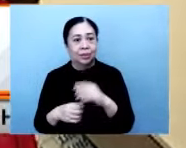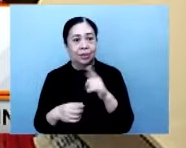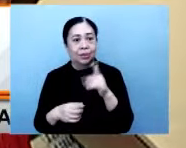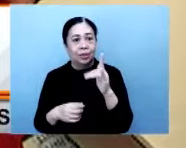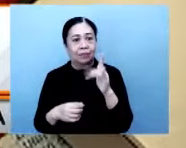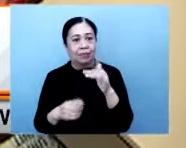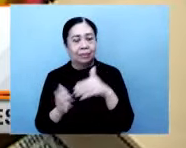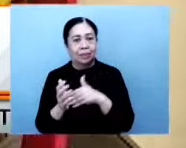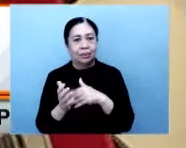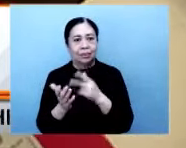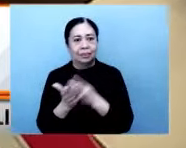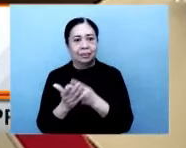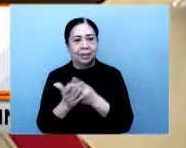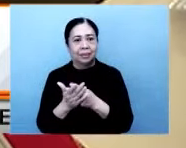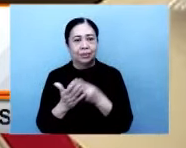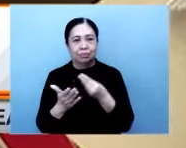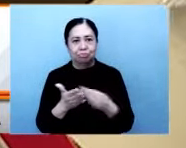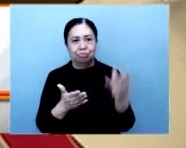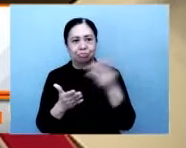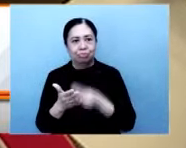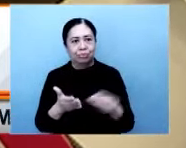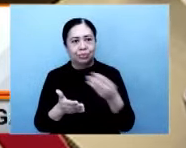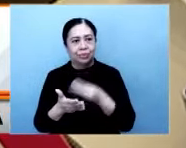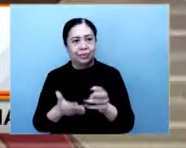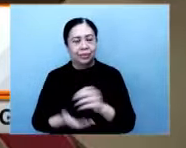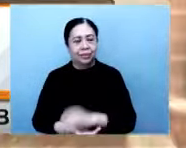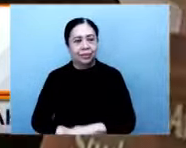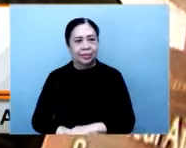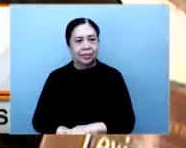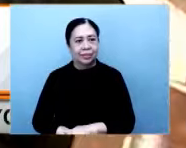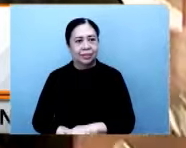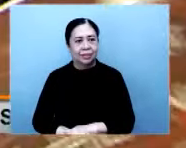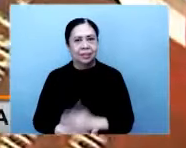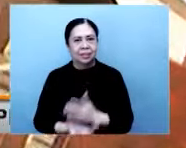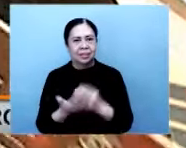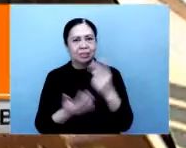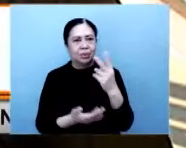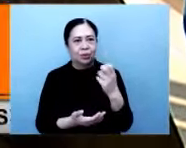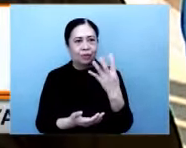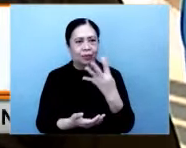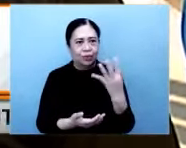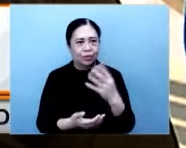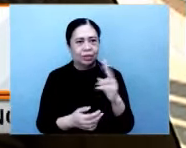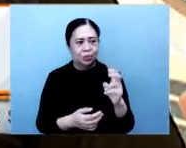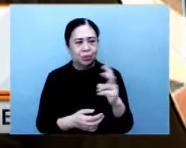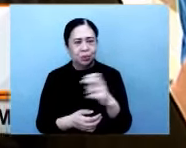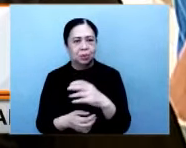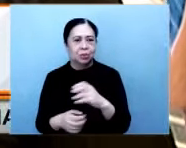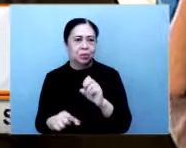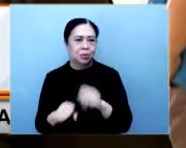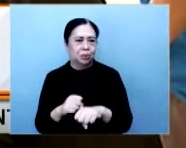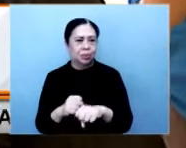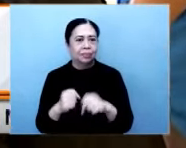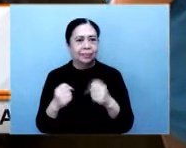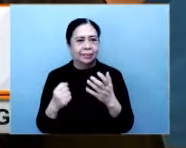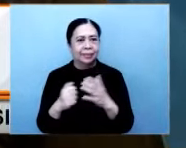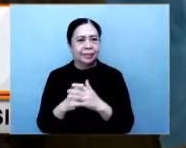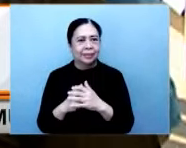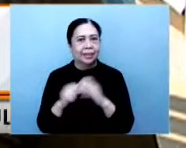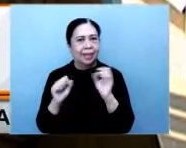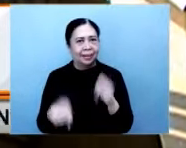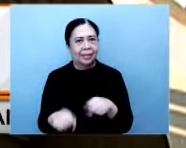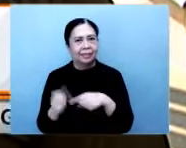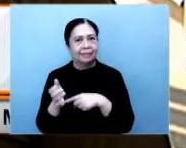25,000 pesos ang kanyang napamili. Tag 240 lang naman yung bibili. So medyo kaya naman ng